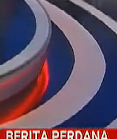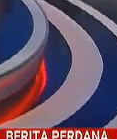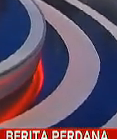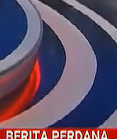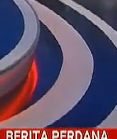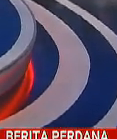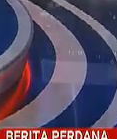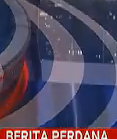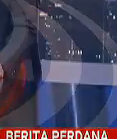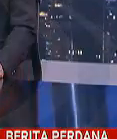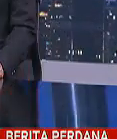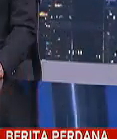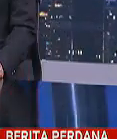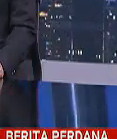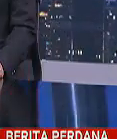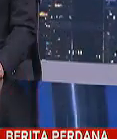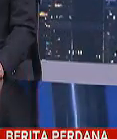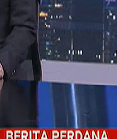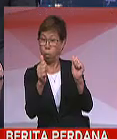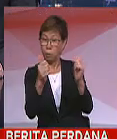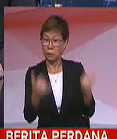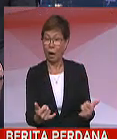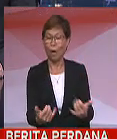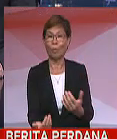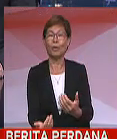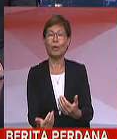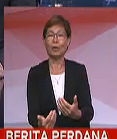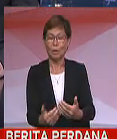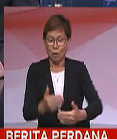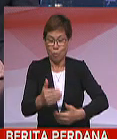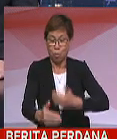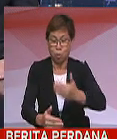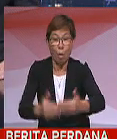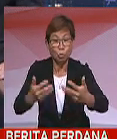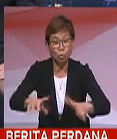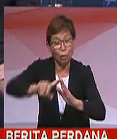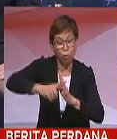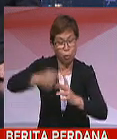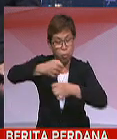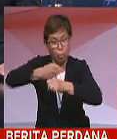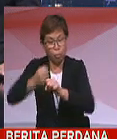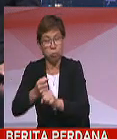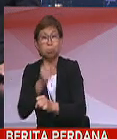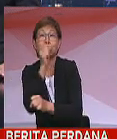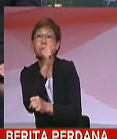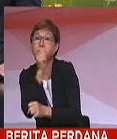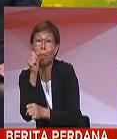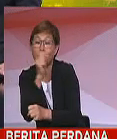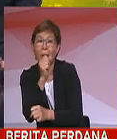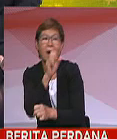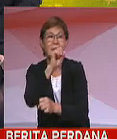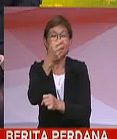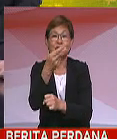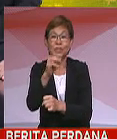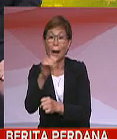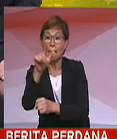Penyanyi muda berbakat besar Shalma Eliana kini selangkah ke hadapan apabila sudah mula mencipta lagu. Namun menurut Shalma,